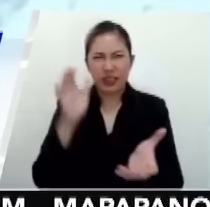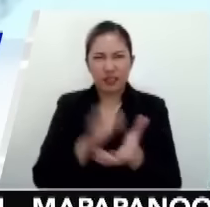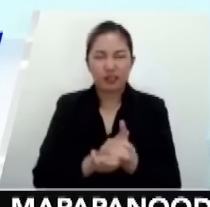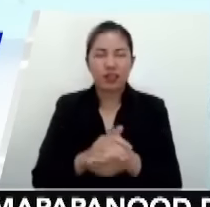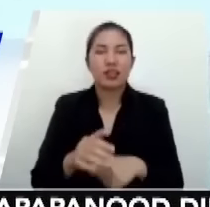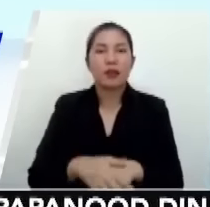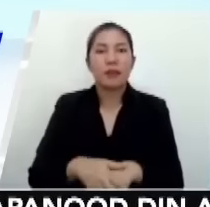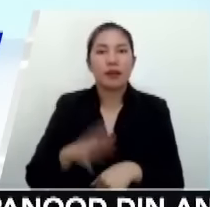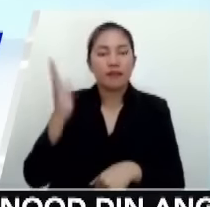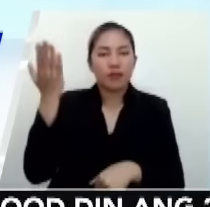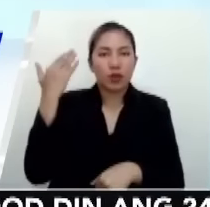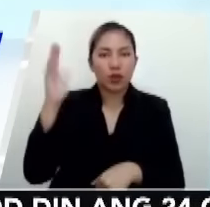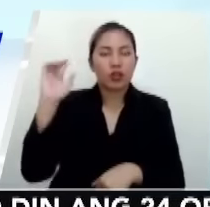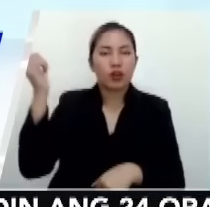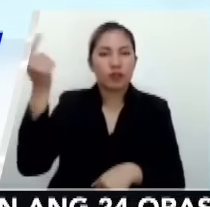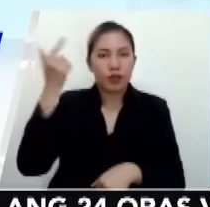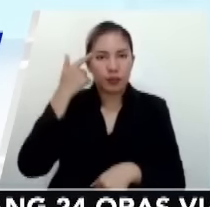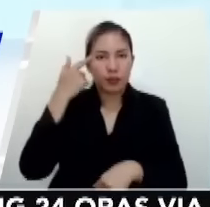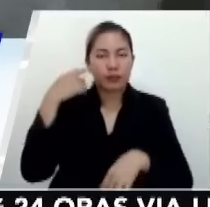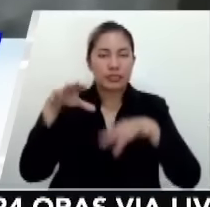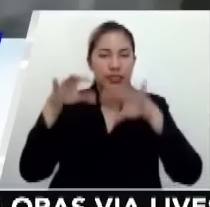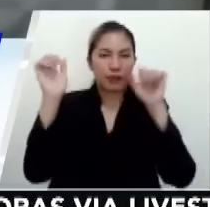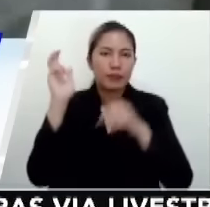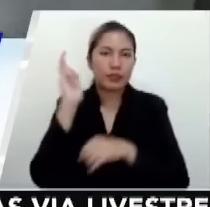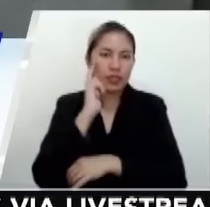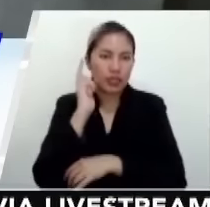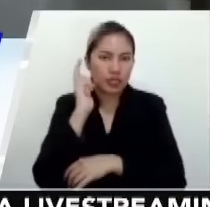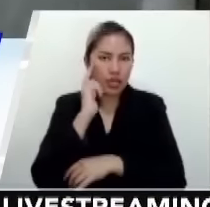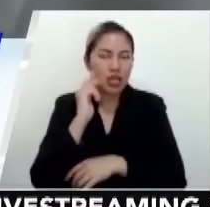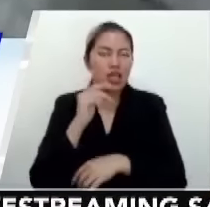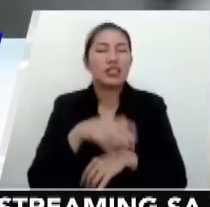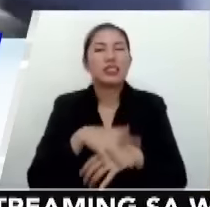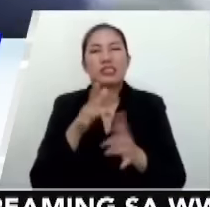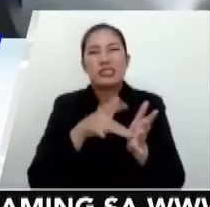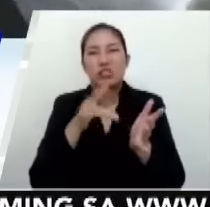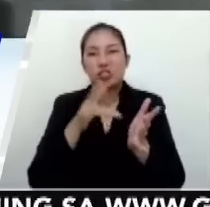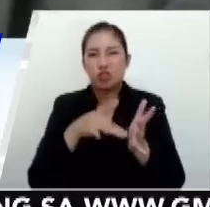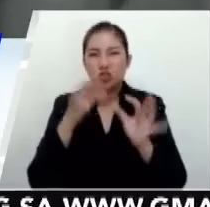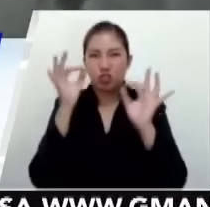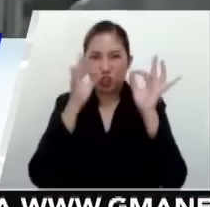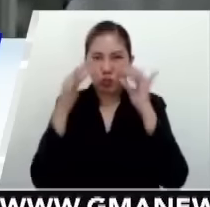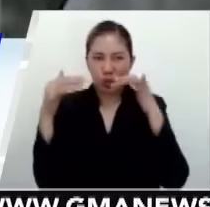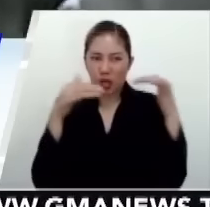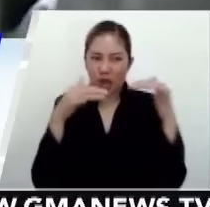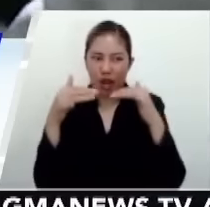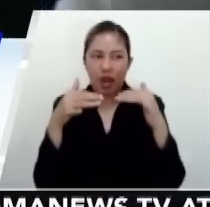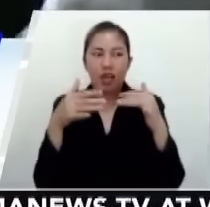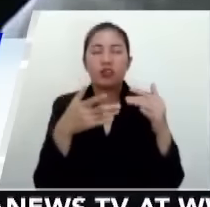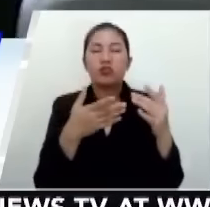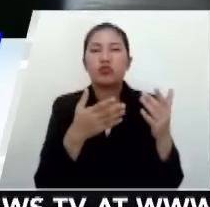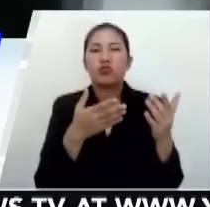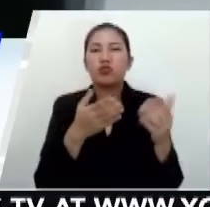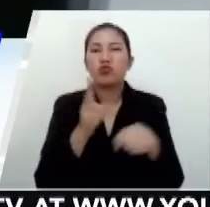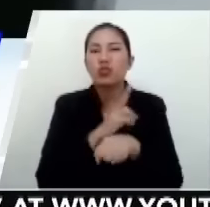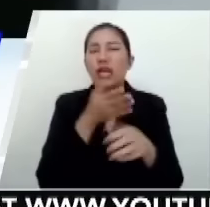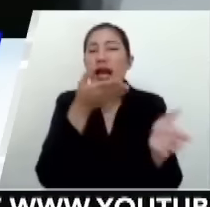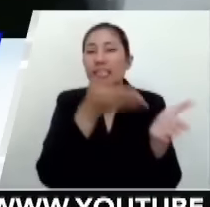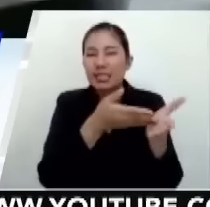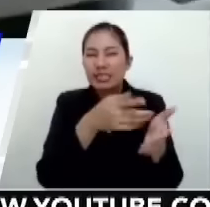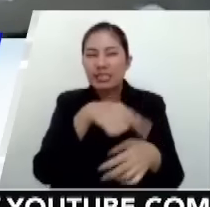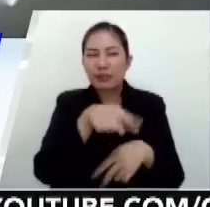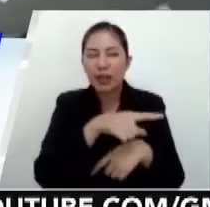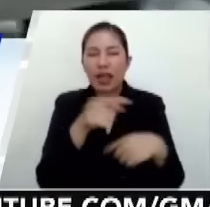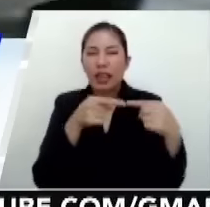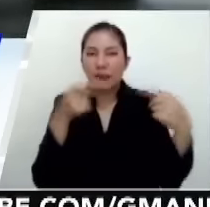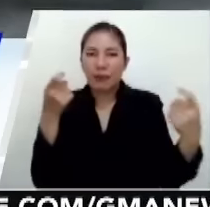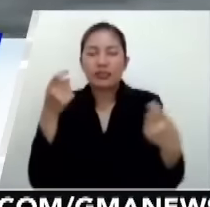war on drugs sa kanilang mga kalaban sa politika. Anya, may tinututulan daw noon si Barayuga sa peryahan ng bayan ng PCSO